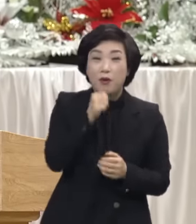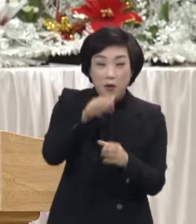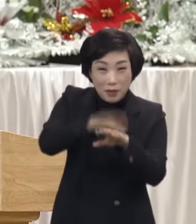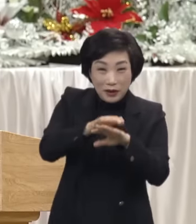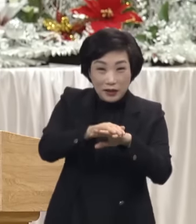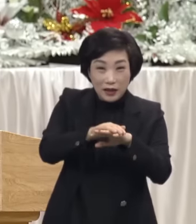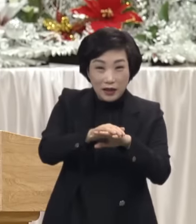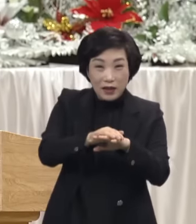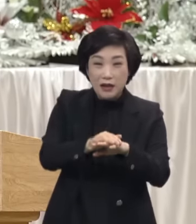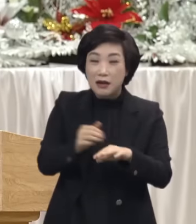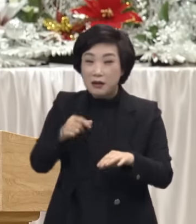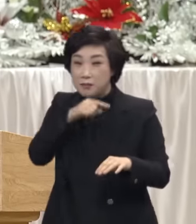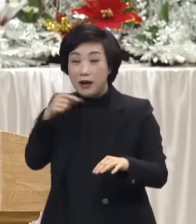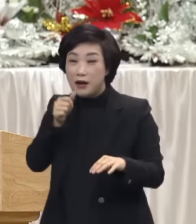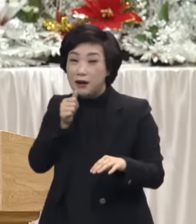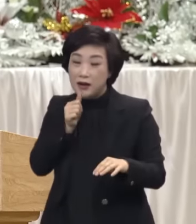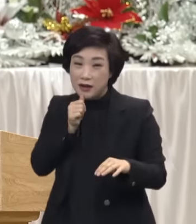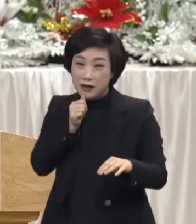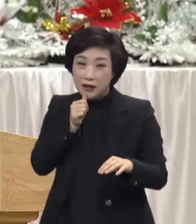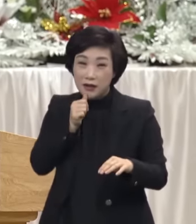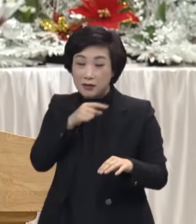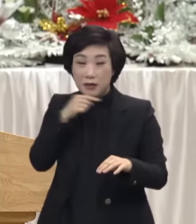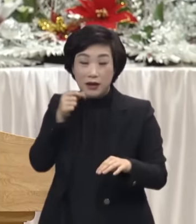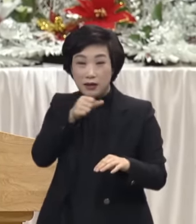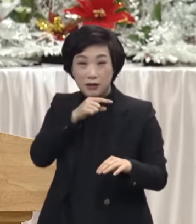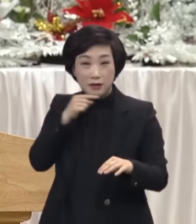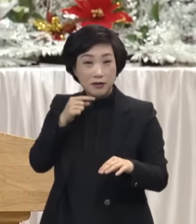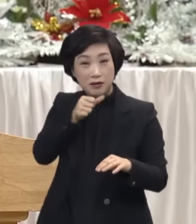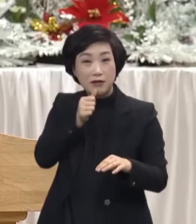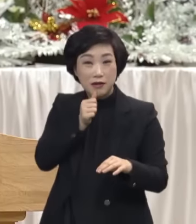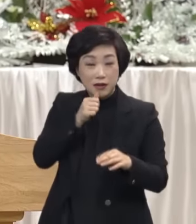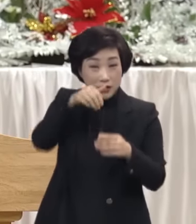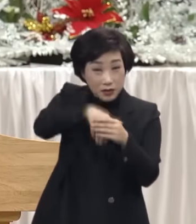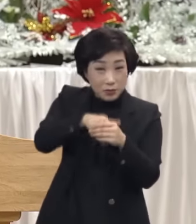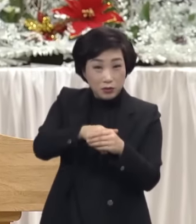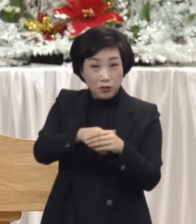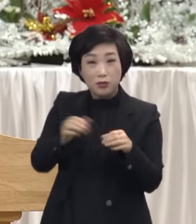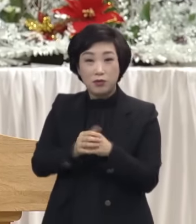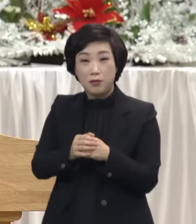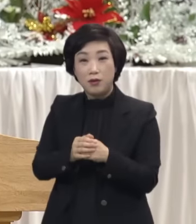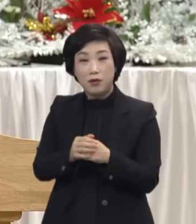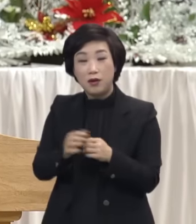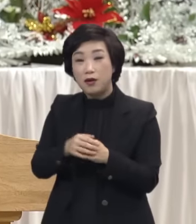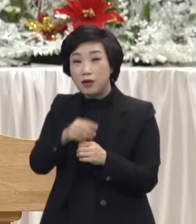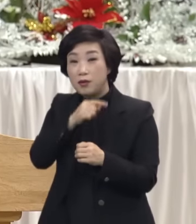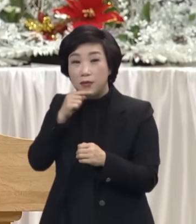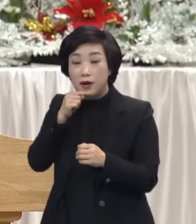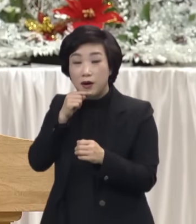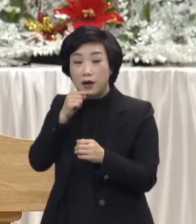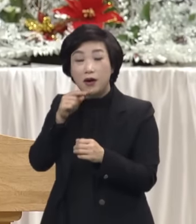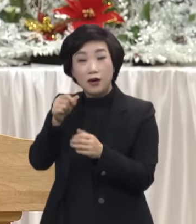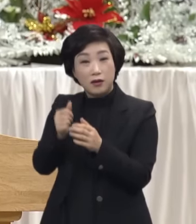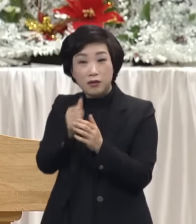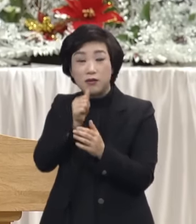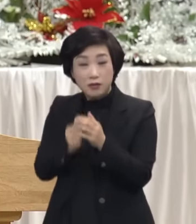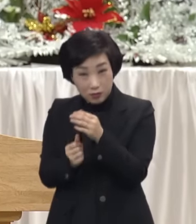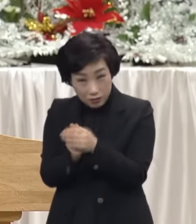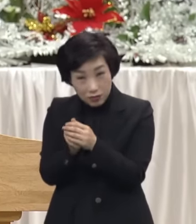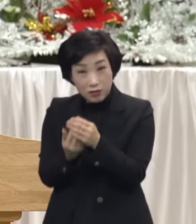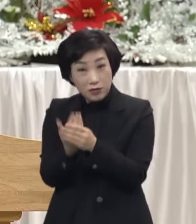콩을 심어도 콩이 나고 정확하게 하나님이 만드신 그대로 종자